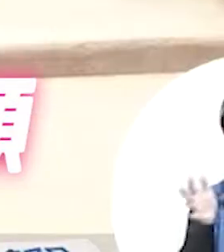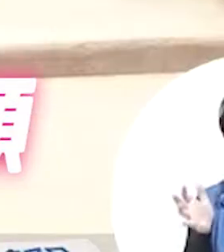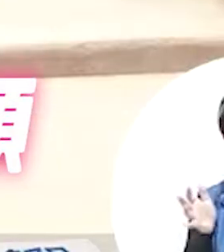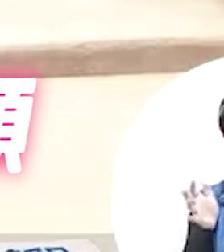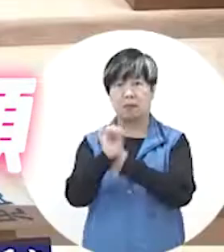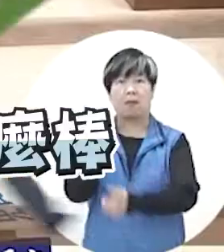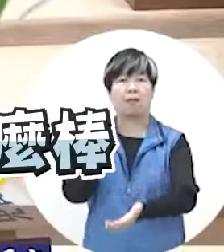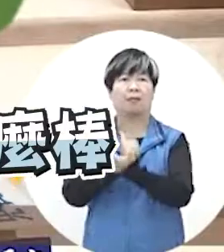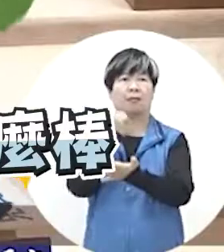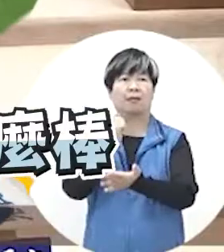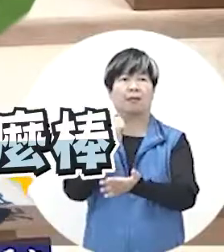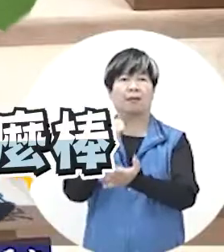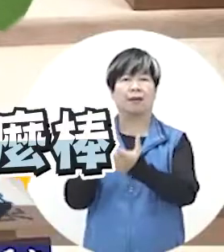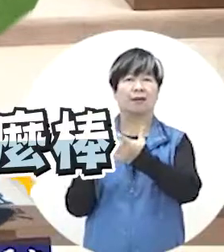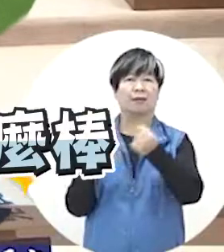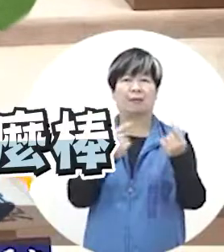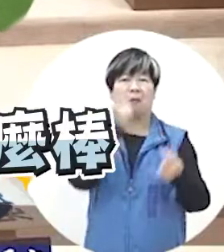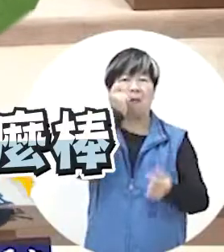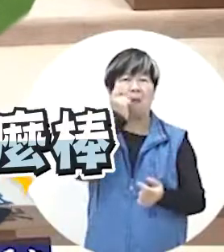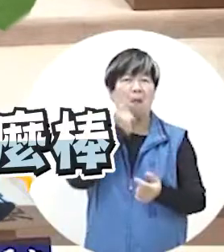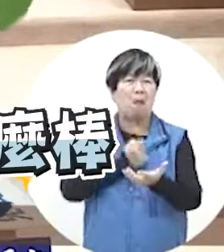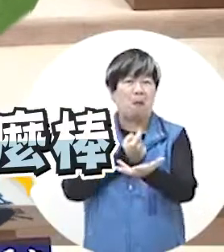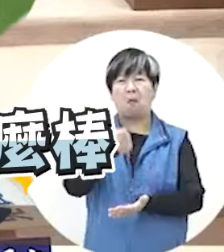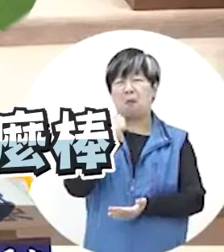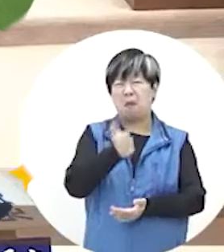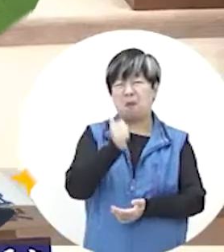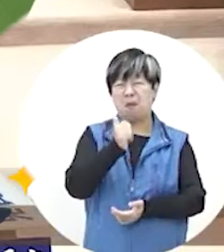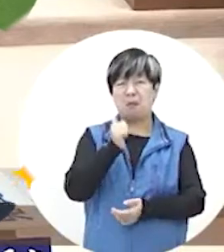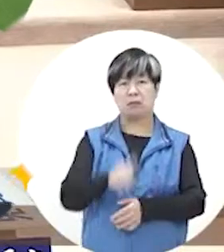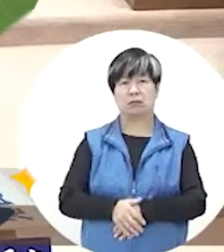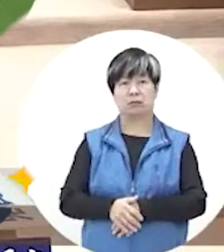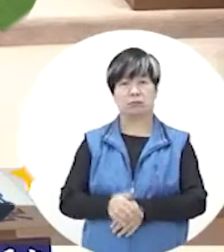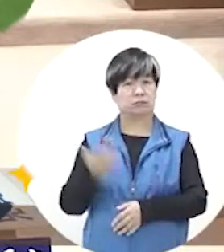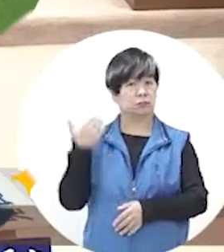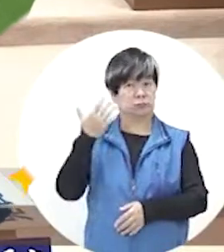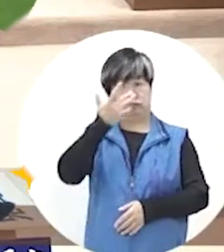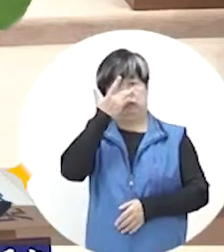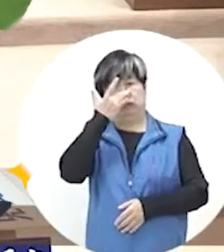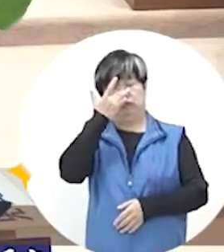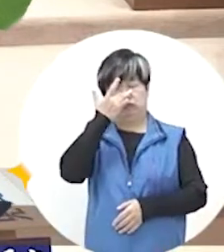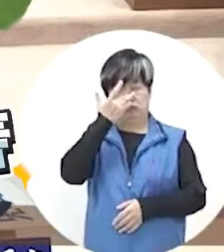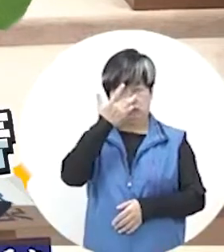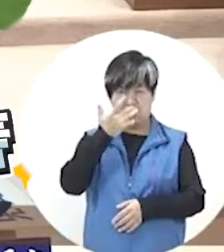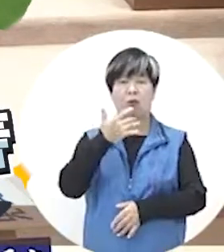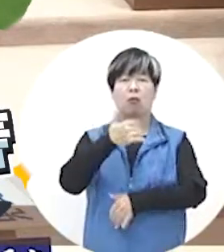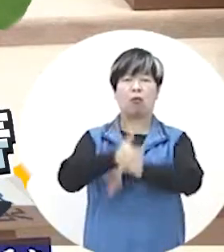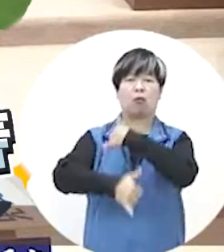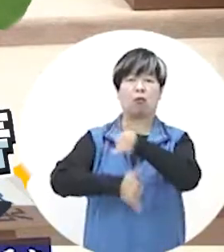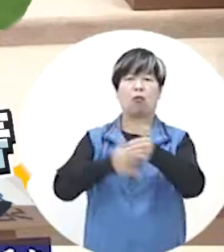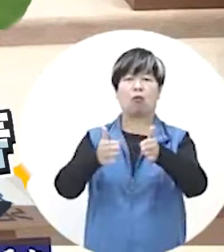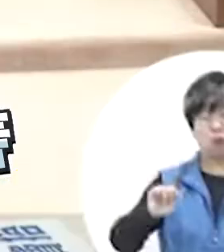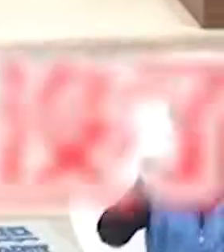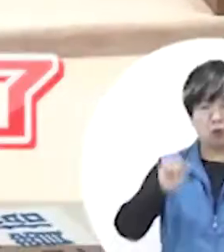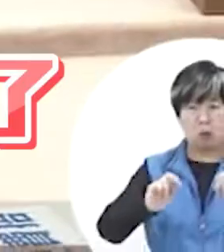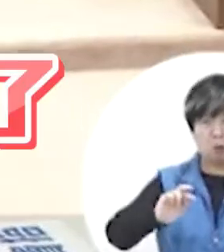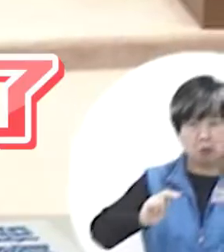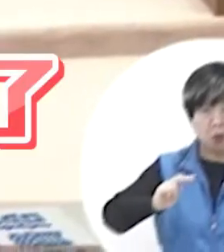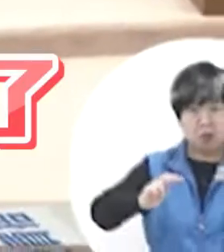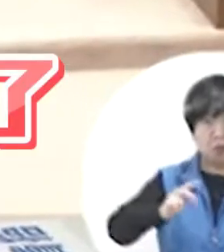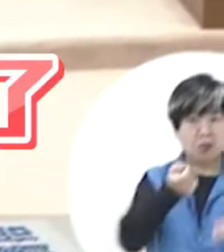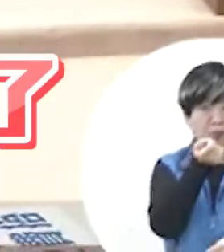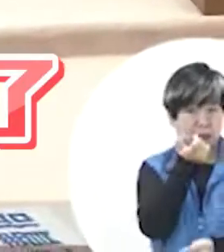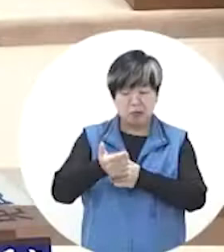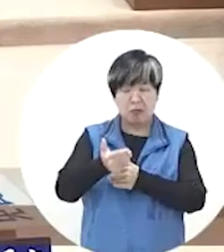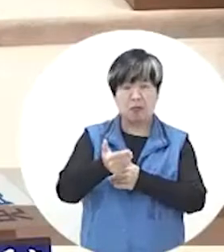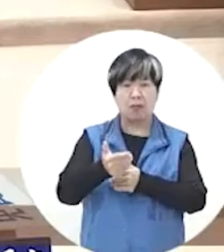事成主顾。他说哇，原来参与这个课程这么棒哦，我都不知道我们活着就要动啊，再真的有点小改善，